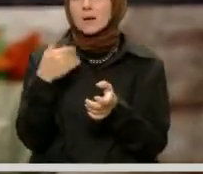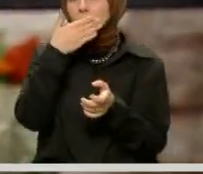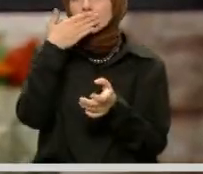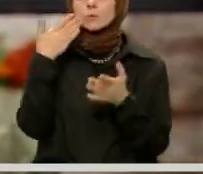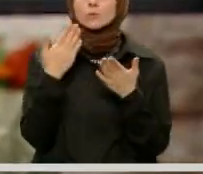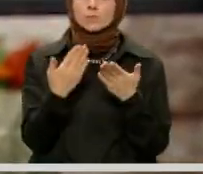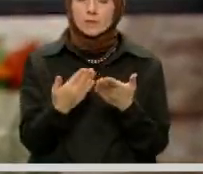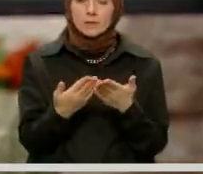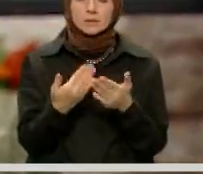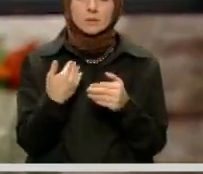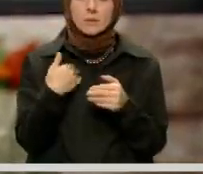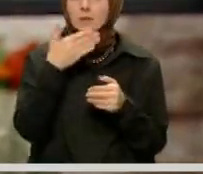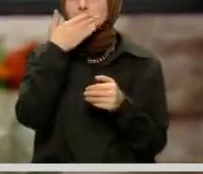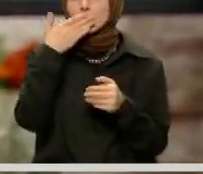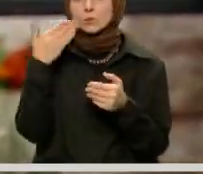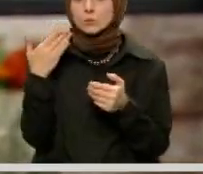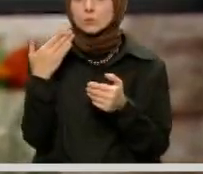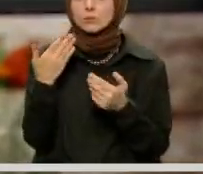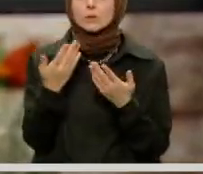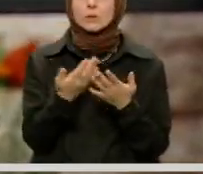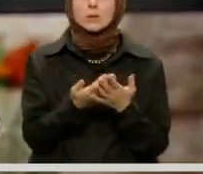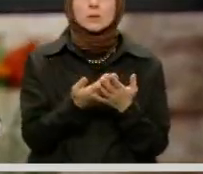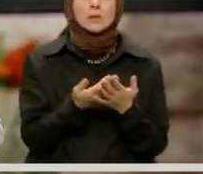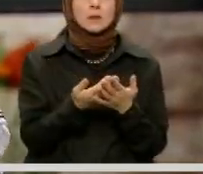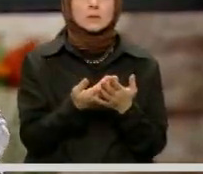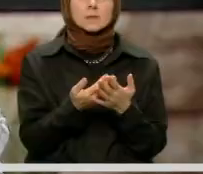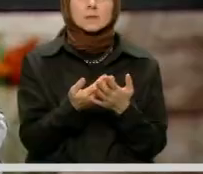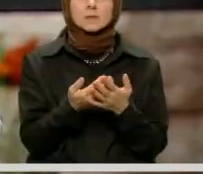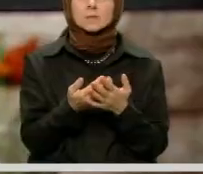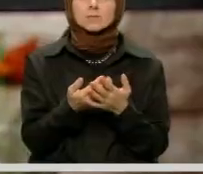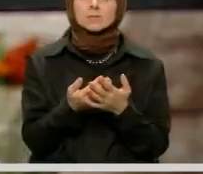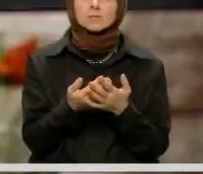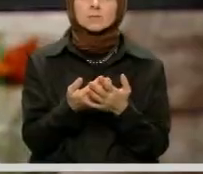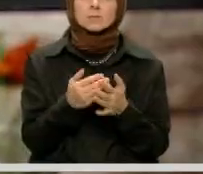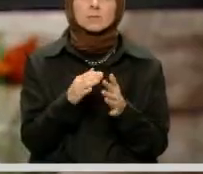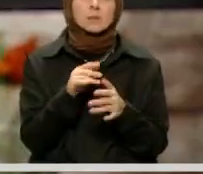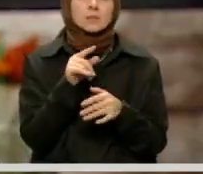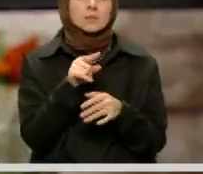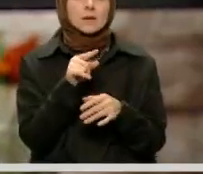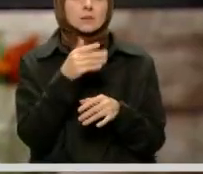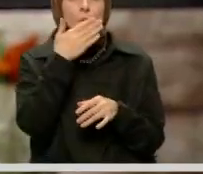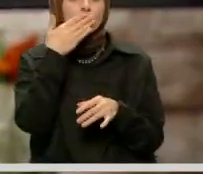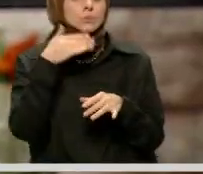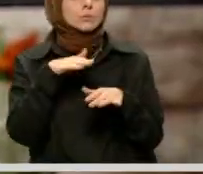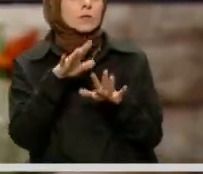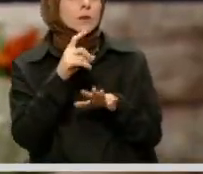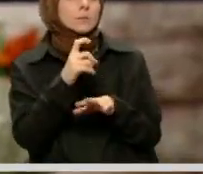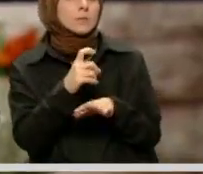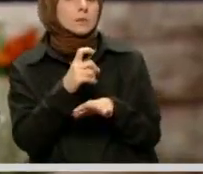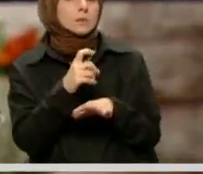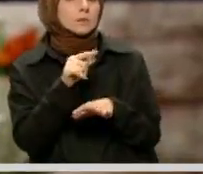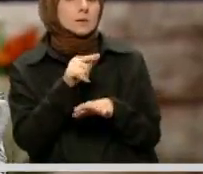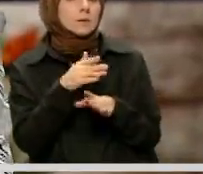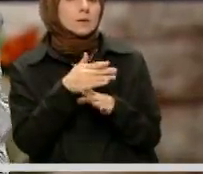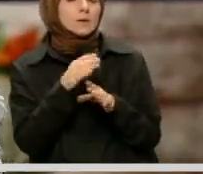evet. Ben oruçluyum, ben elin armut mu topluyordu demem. Benim diyeceğim sen oruçlu değil miydin kardeşim? Sen niye